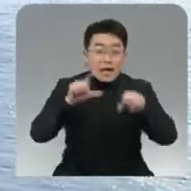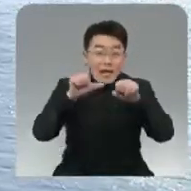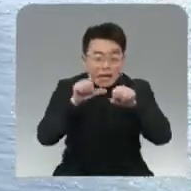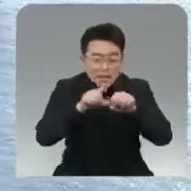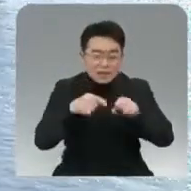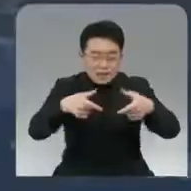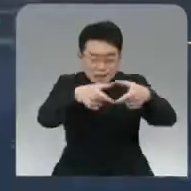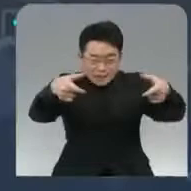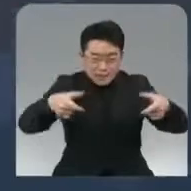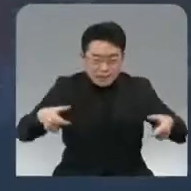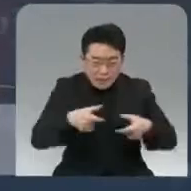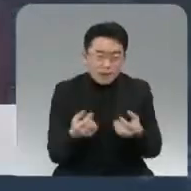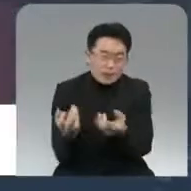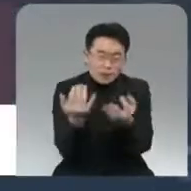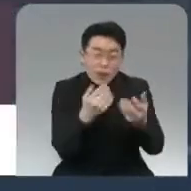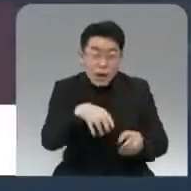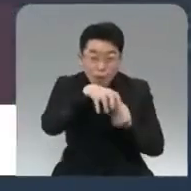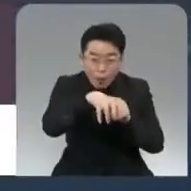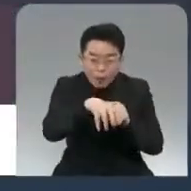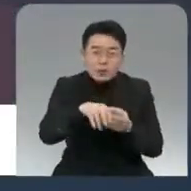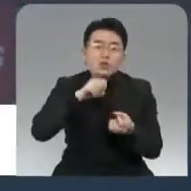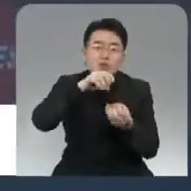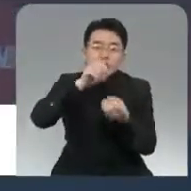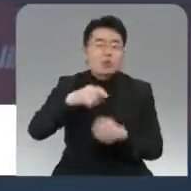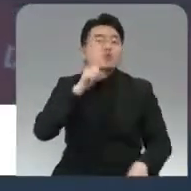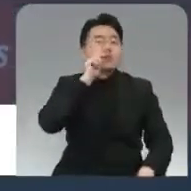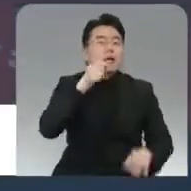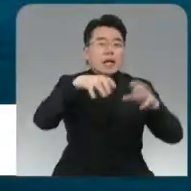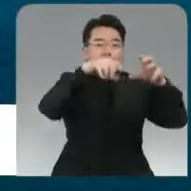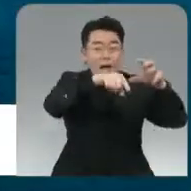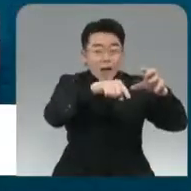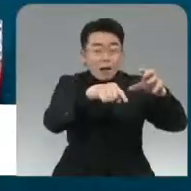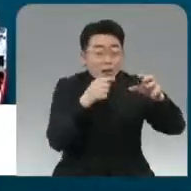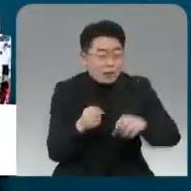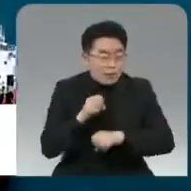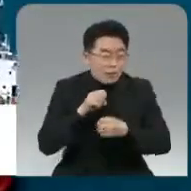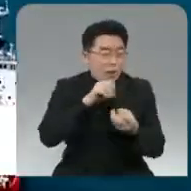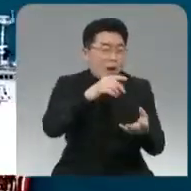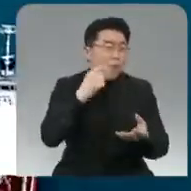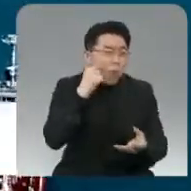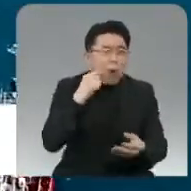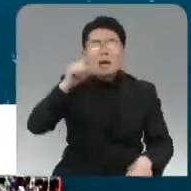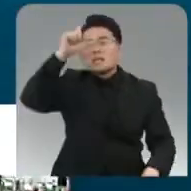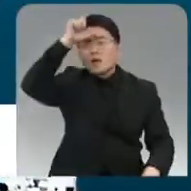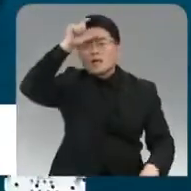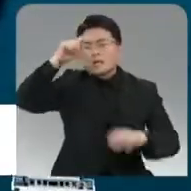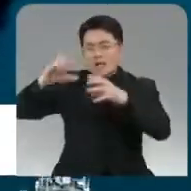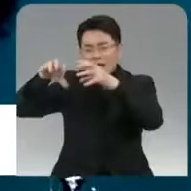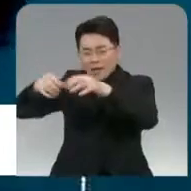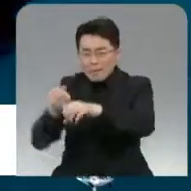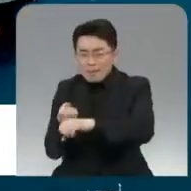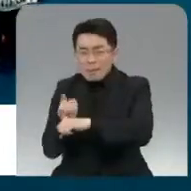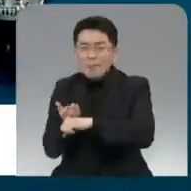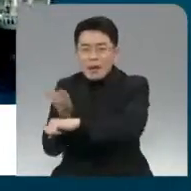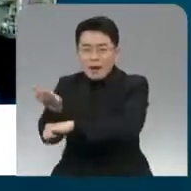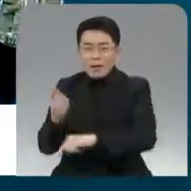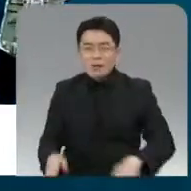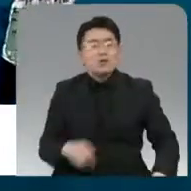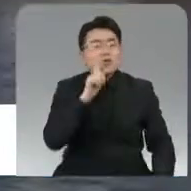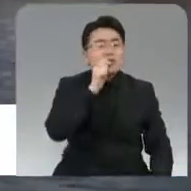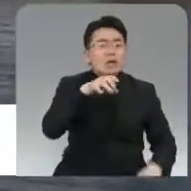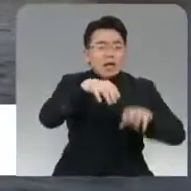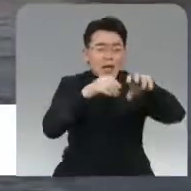пожелала сохранить анонимность испытывает трудности с получением 300 миллионов вон или 244